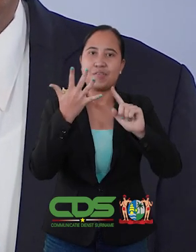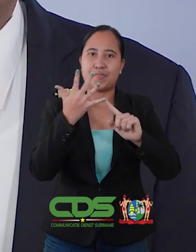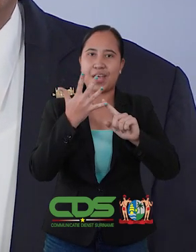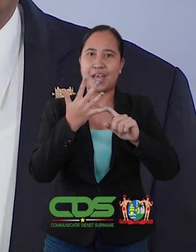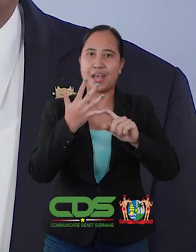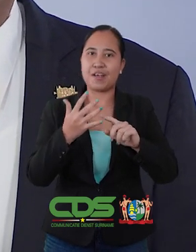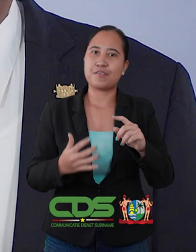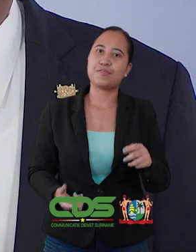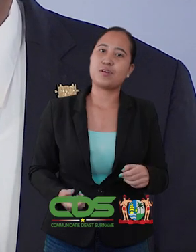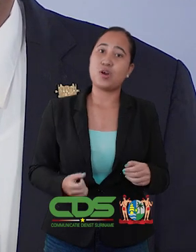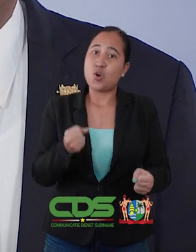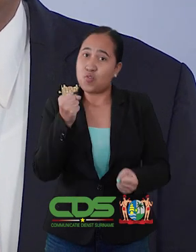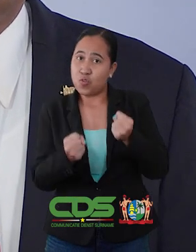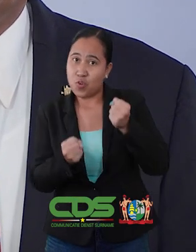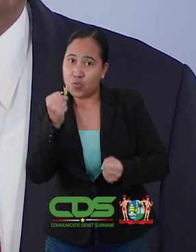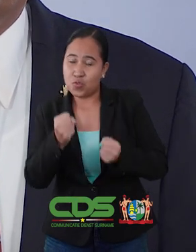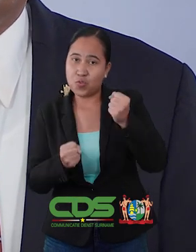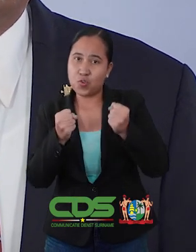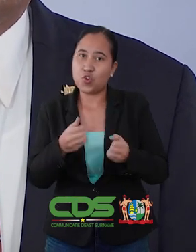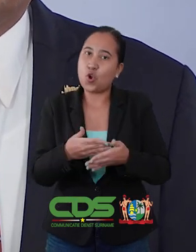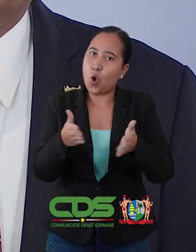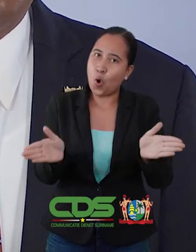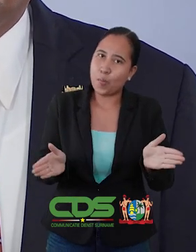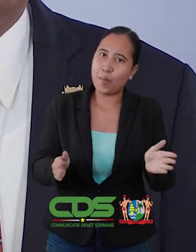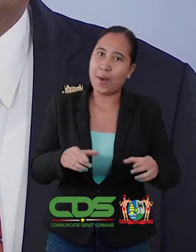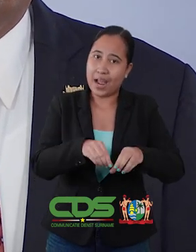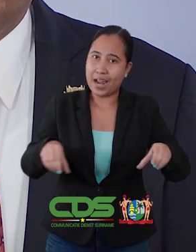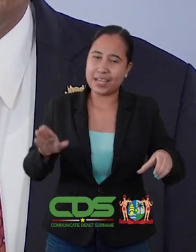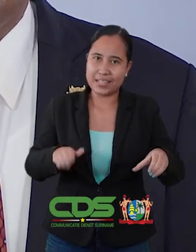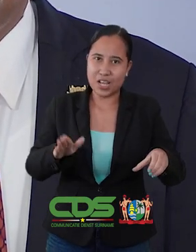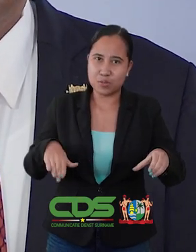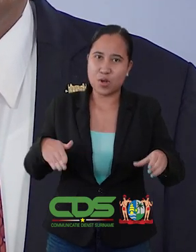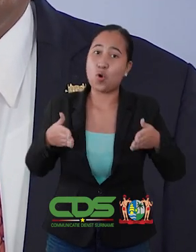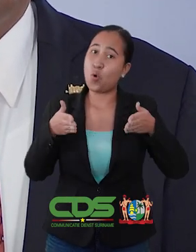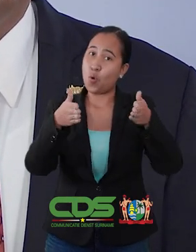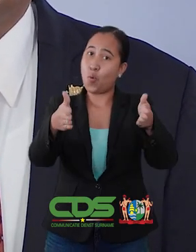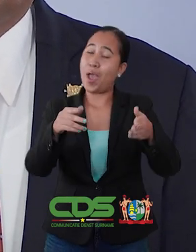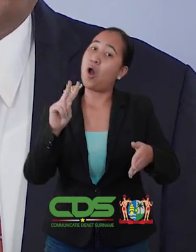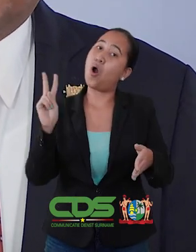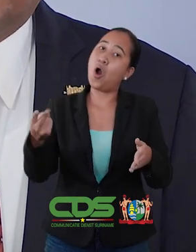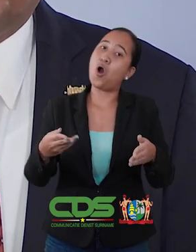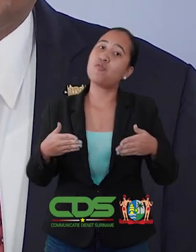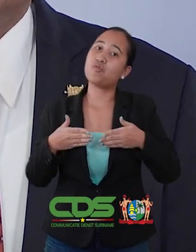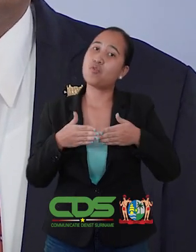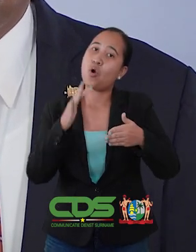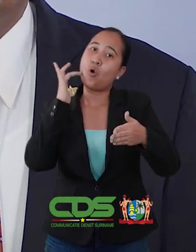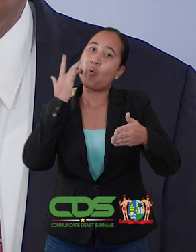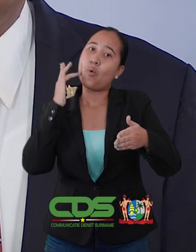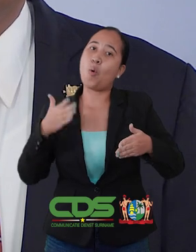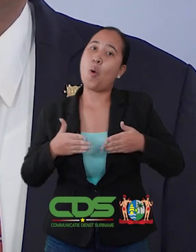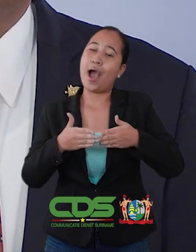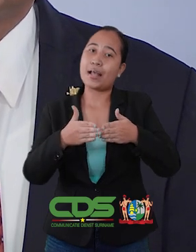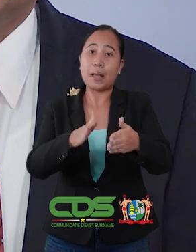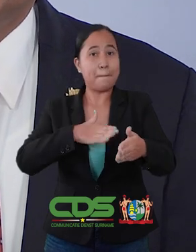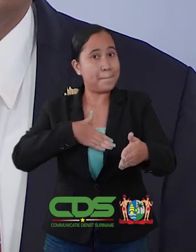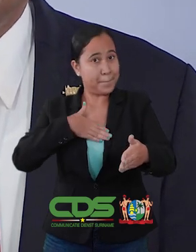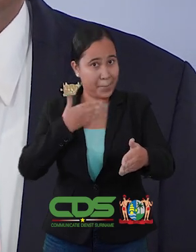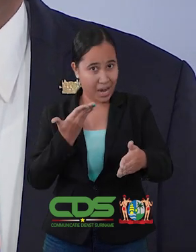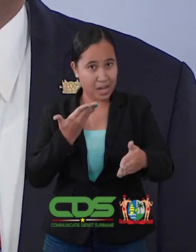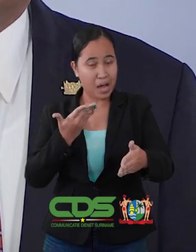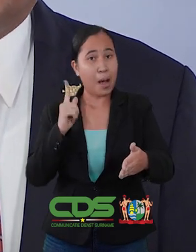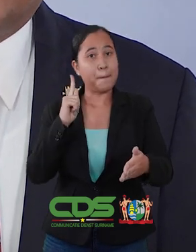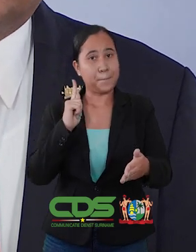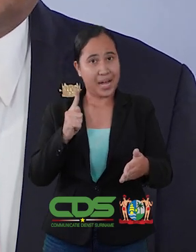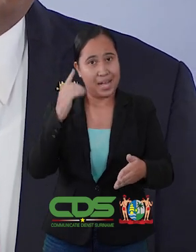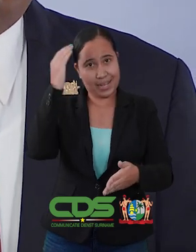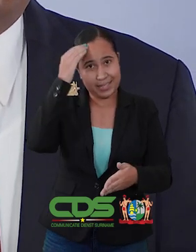5. Personenvervoer door middel van het openbaar transport over de weg of over het water is uitsluitend toegestaan